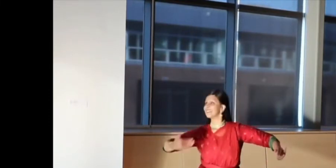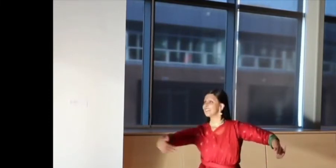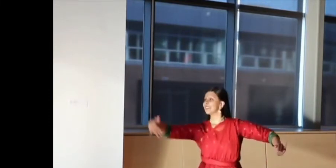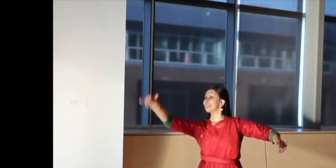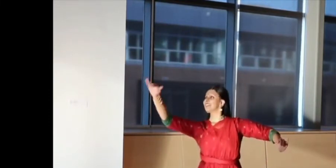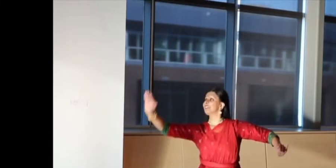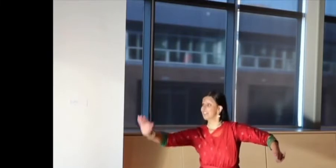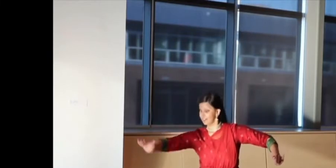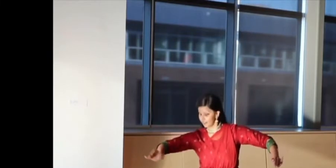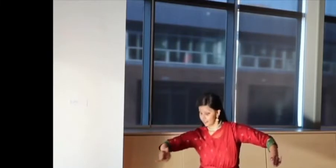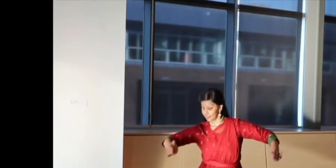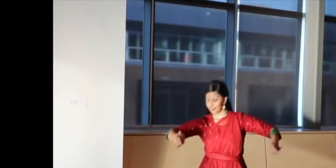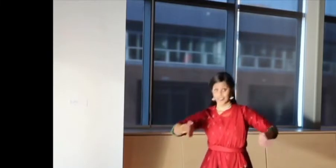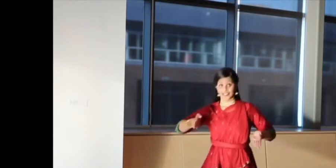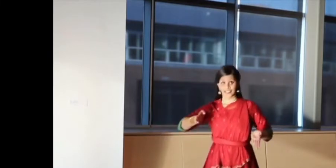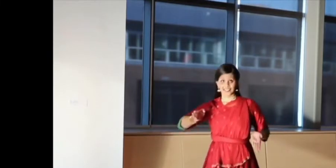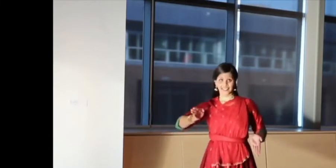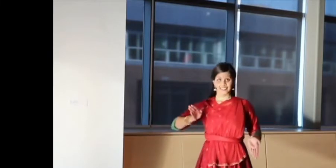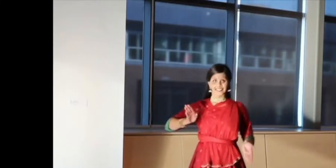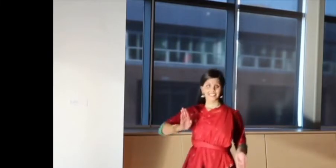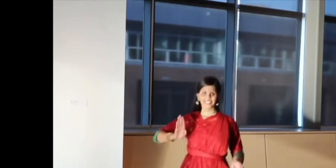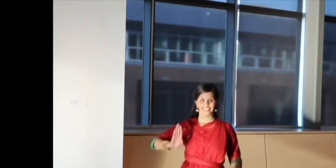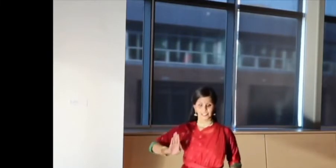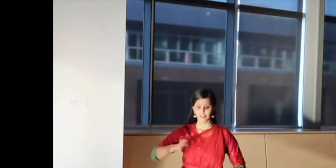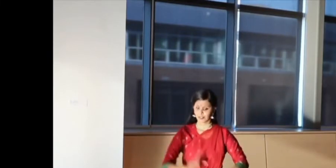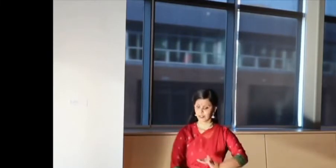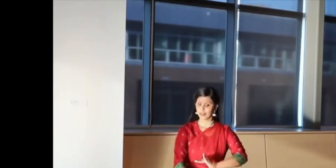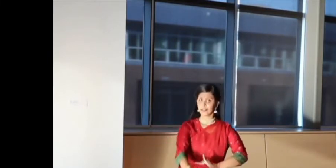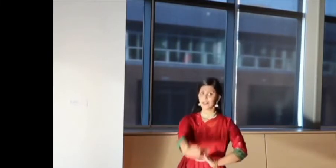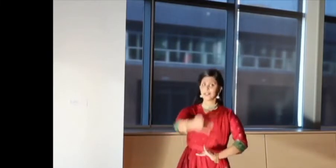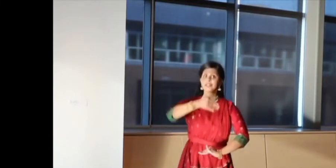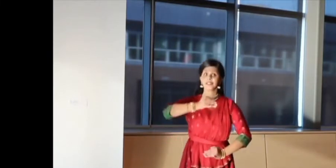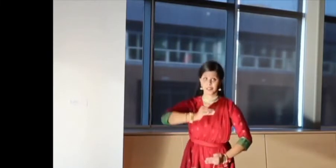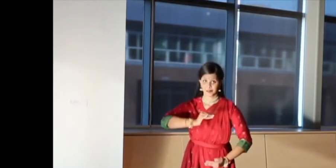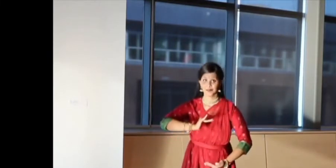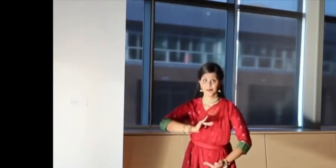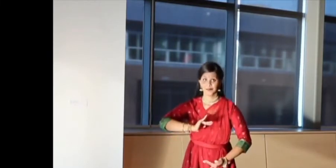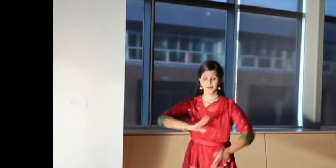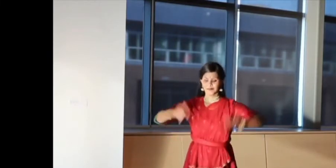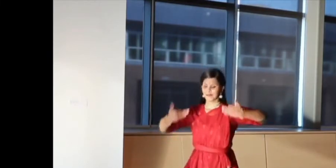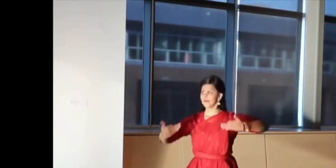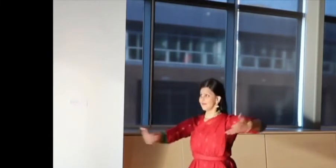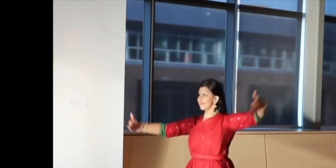एकदन्ताय वक्रतुण्डाय गौरीतनयाय धीमहि